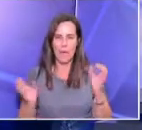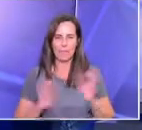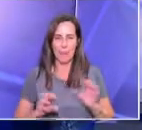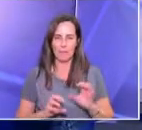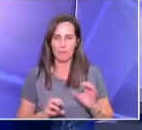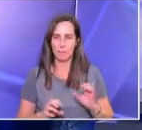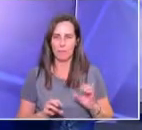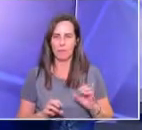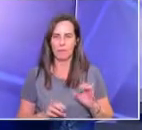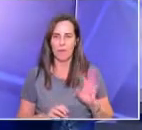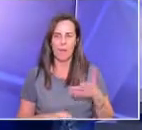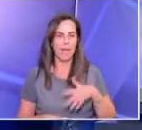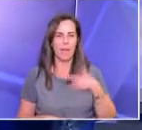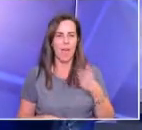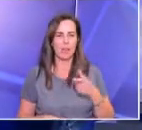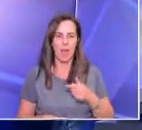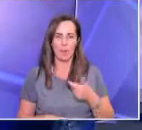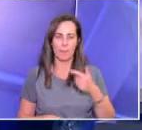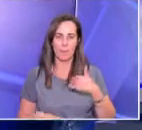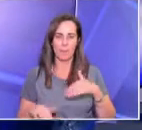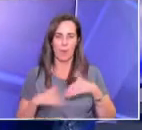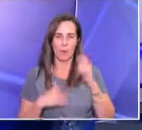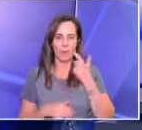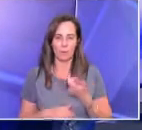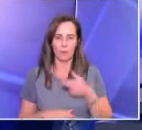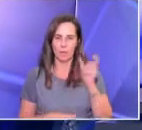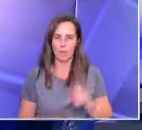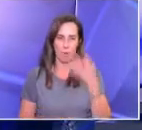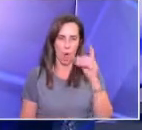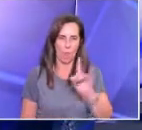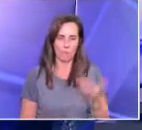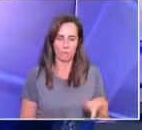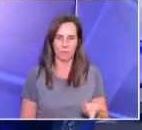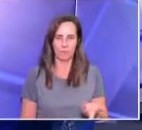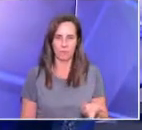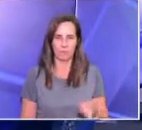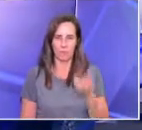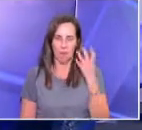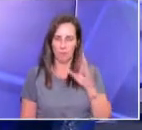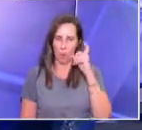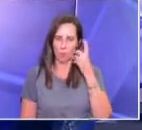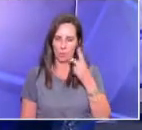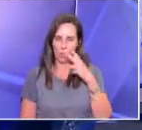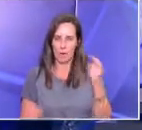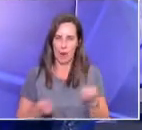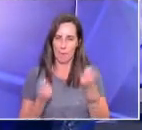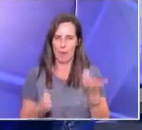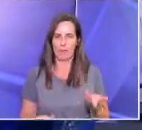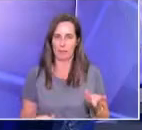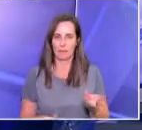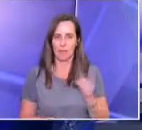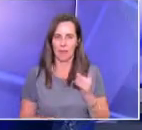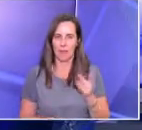עצפנים לשני הכיוונים. מה הרגשת כשהלכת ברחובות אתמול? לא, אנשים לא אוהבים את זה. אנשים מאוד מוטרדים שרואים קמפיין כזה מול העיניים,